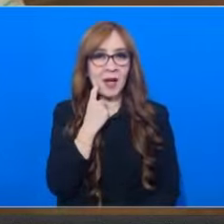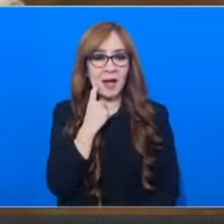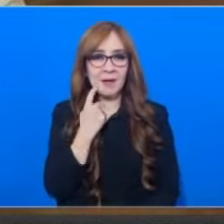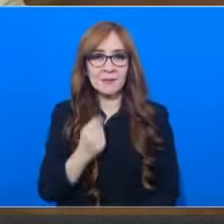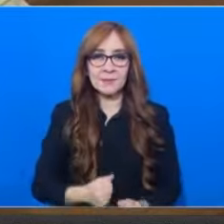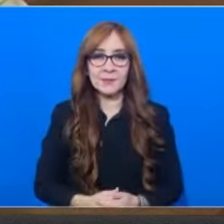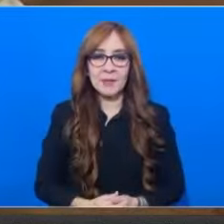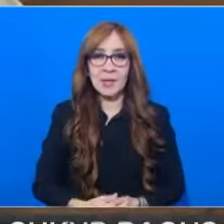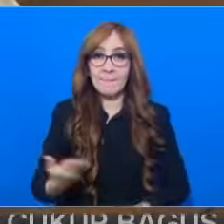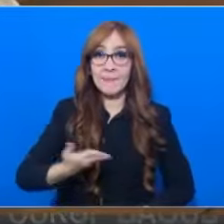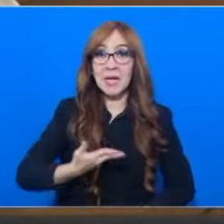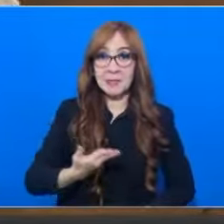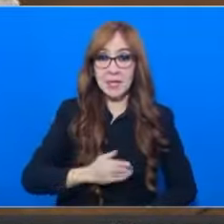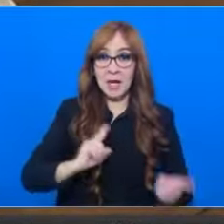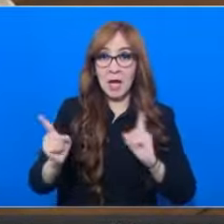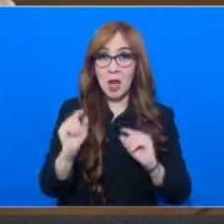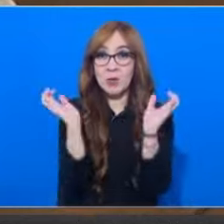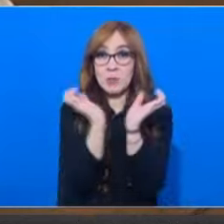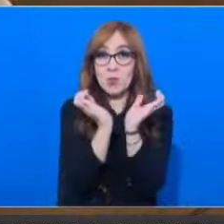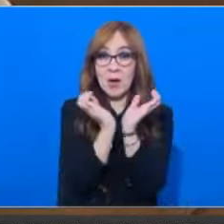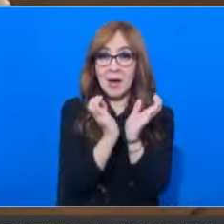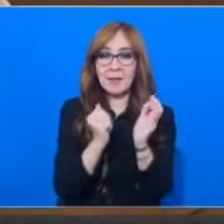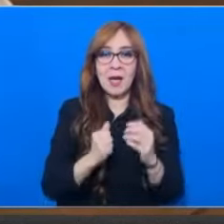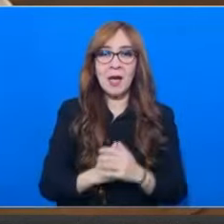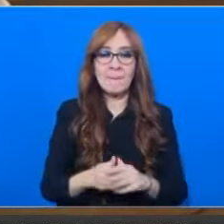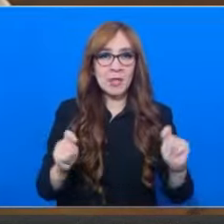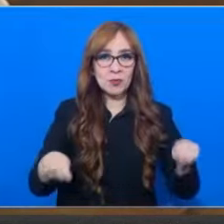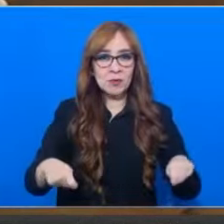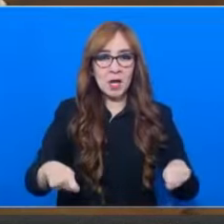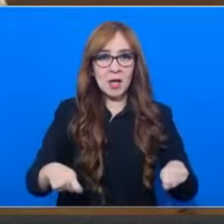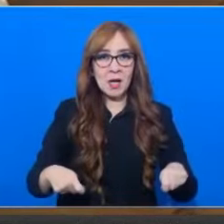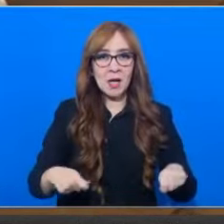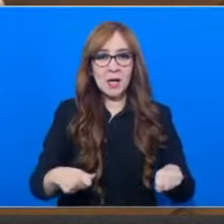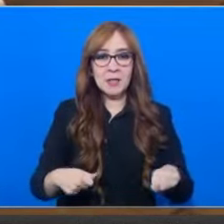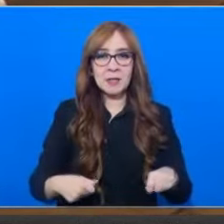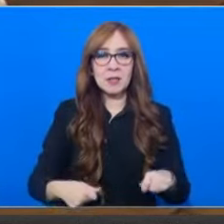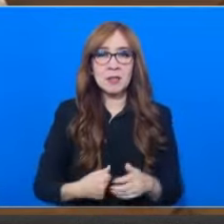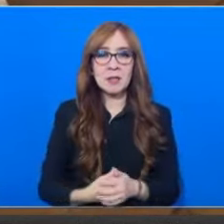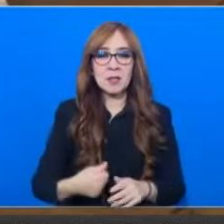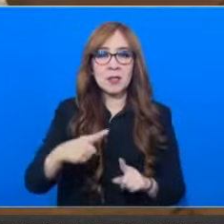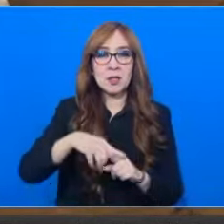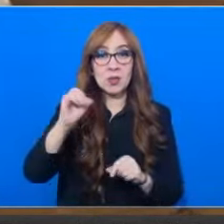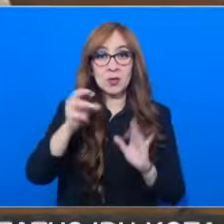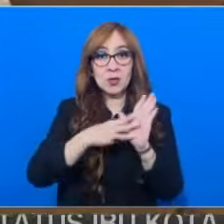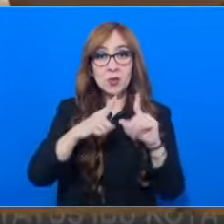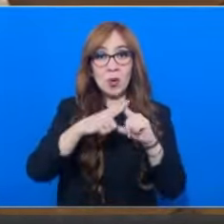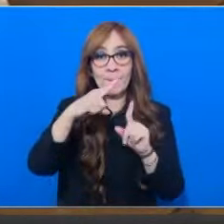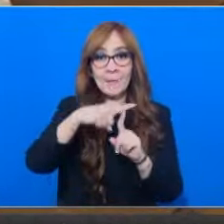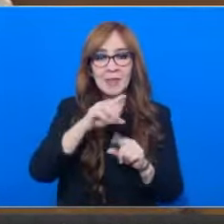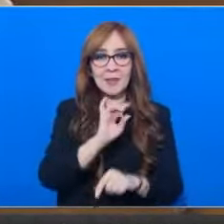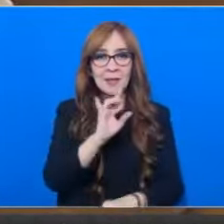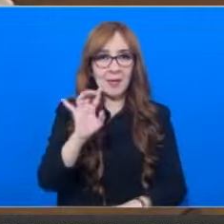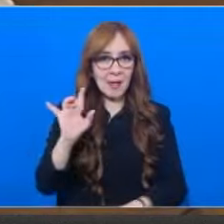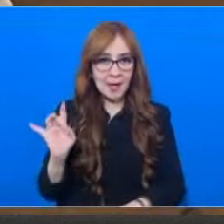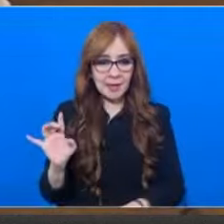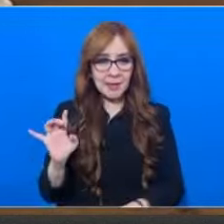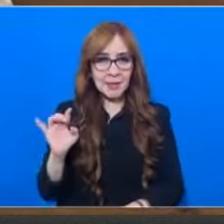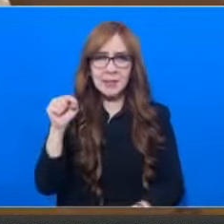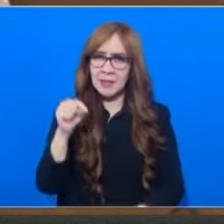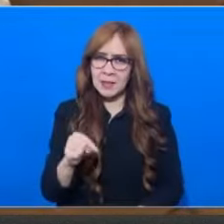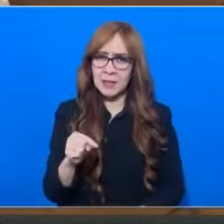oncom. Karena biasanya kan kalau di Purwakarta, katakanlah, dia kan menggunakan potongan tomat, kemudian cabai, dan juga kecap. Jadi ada rasa-rasa